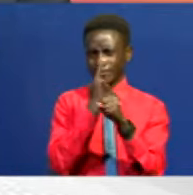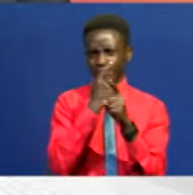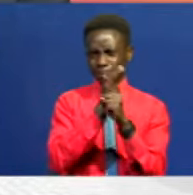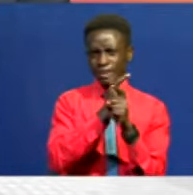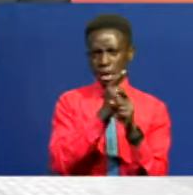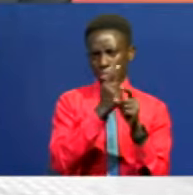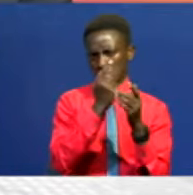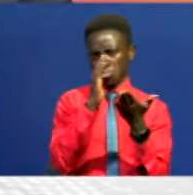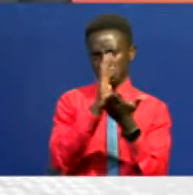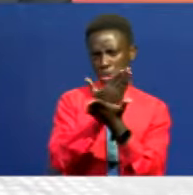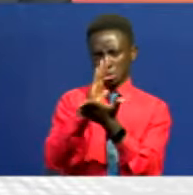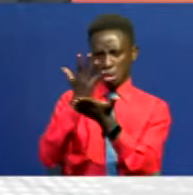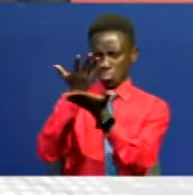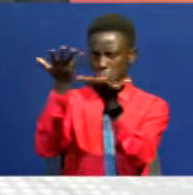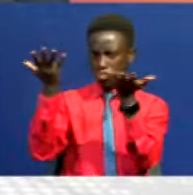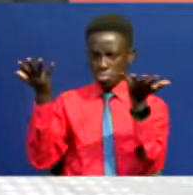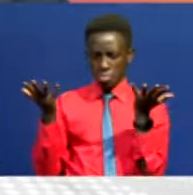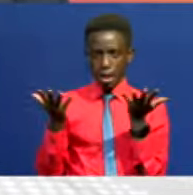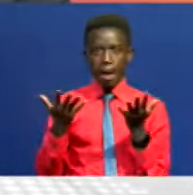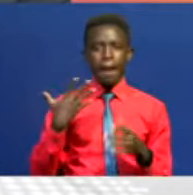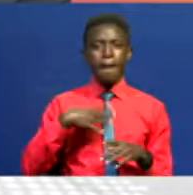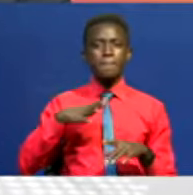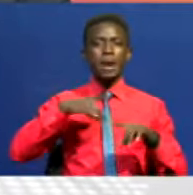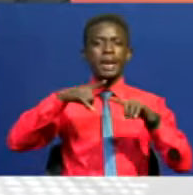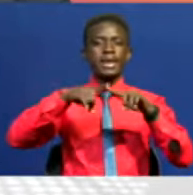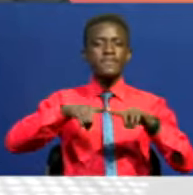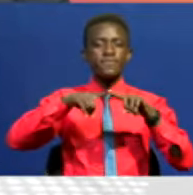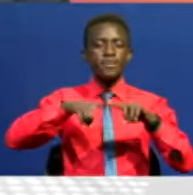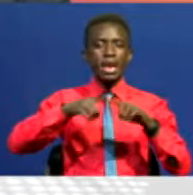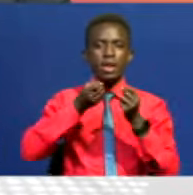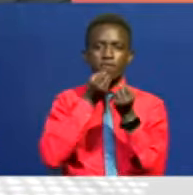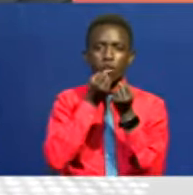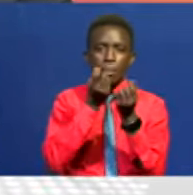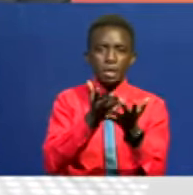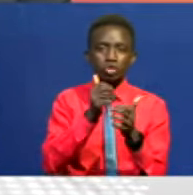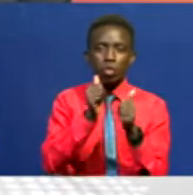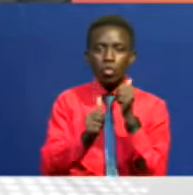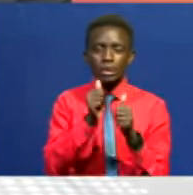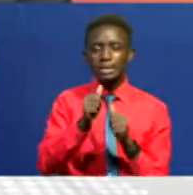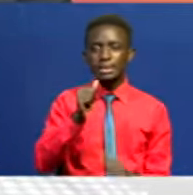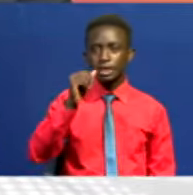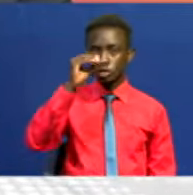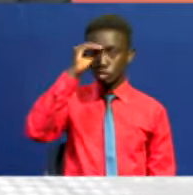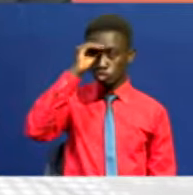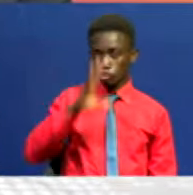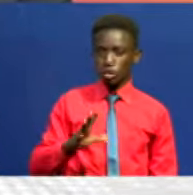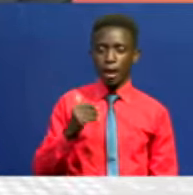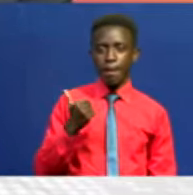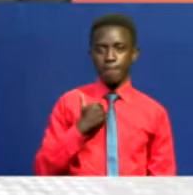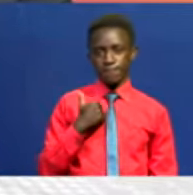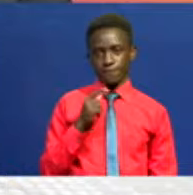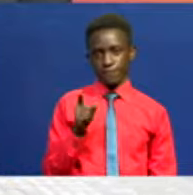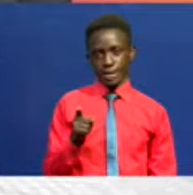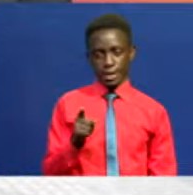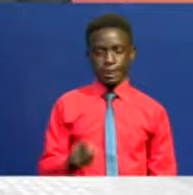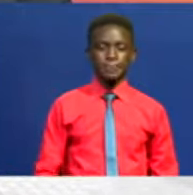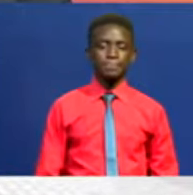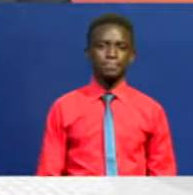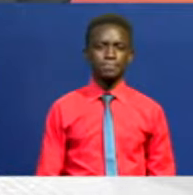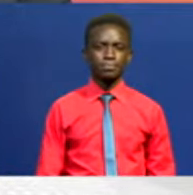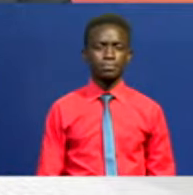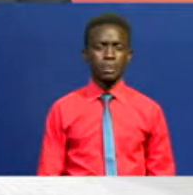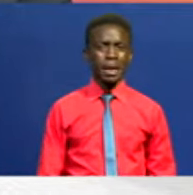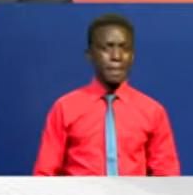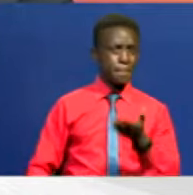wanazingatia maarifa na ule ujuzi ambao mwanafunzi anao. Kitambo kidogo watu walikuwa wanaangalia kuhitimu